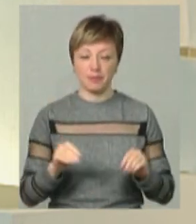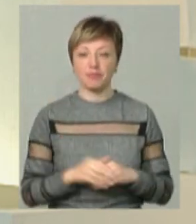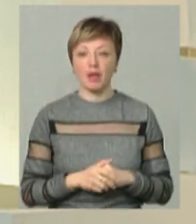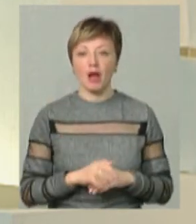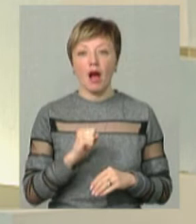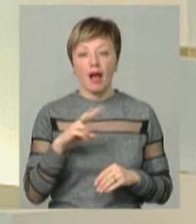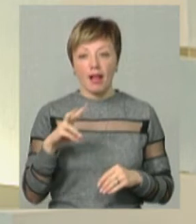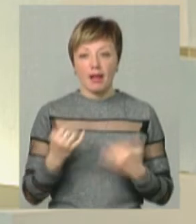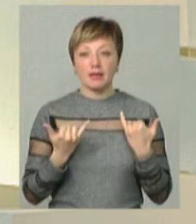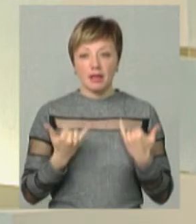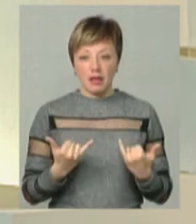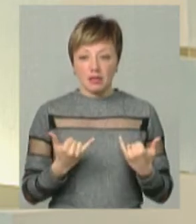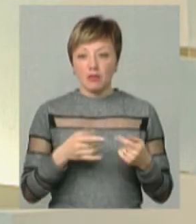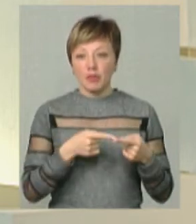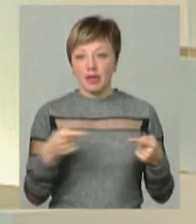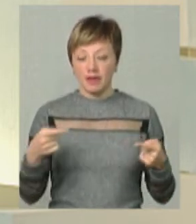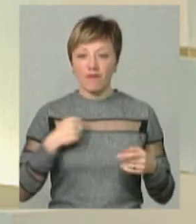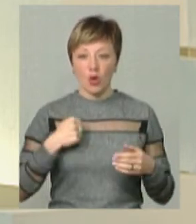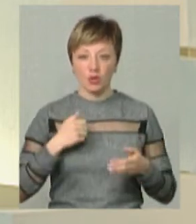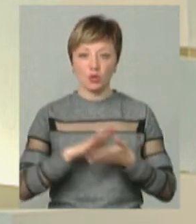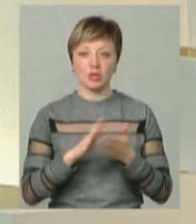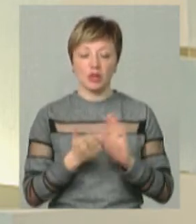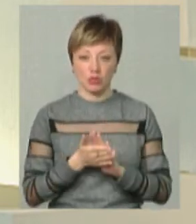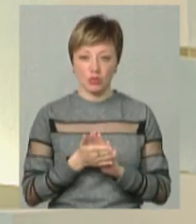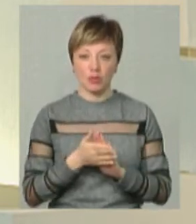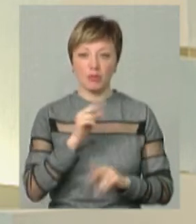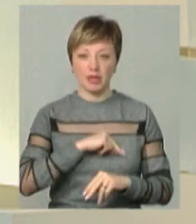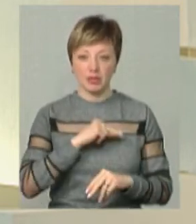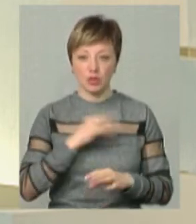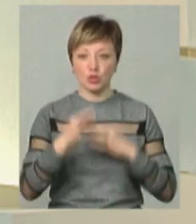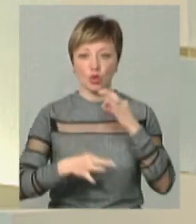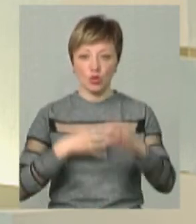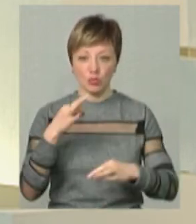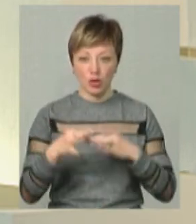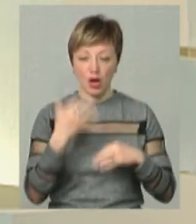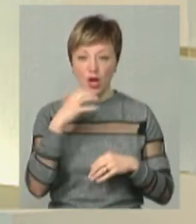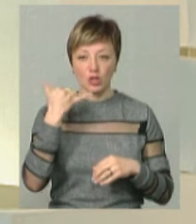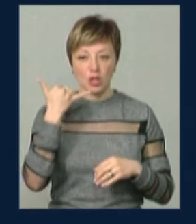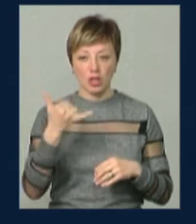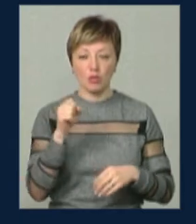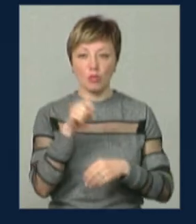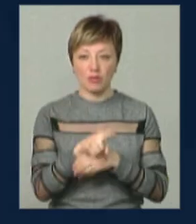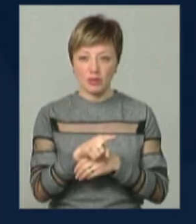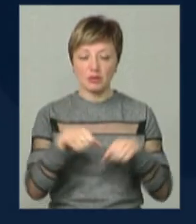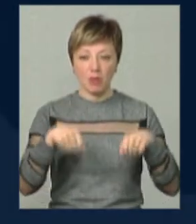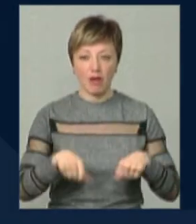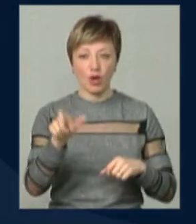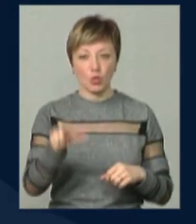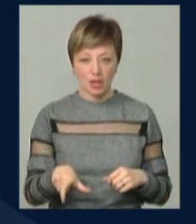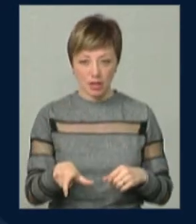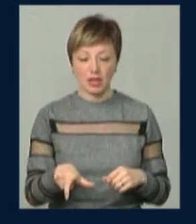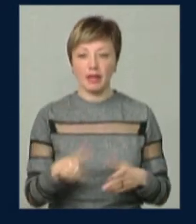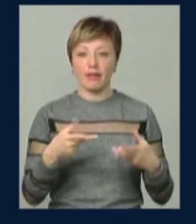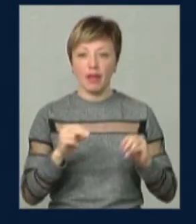Але наразі, в період дії воєнного стану, працює цілодобова гаряча лінія уповноваженого з прав людини,